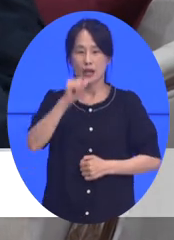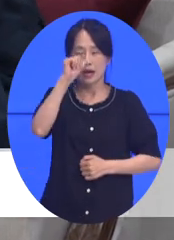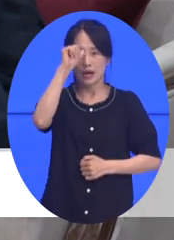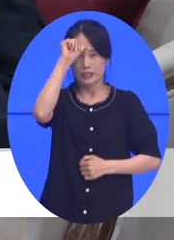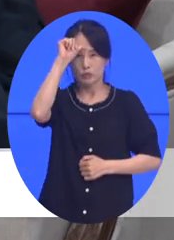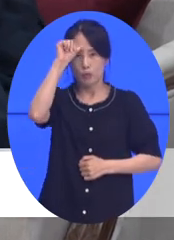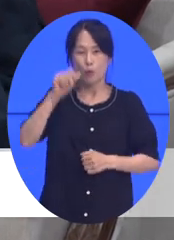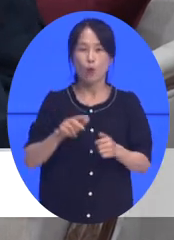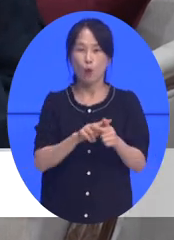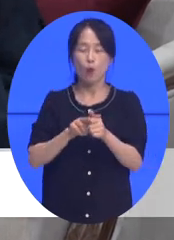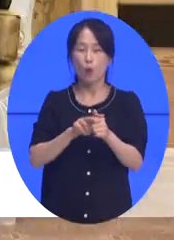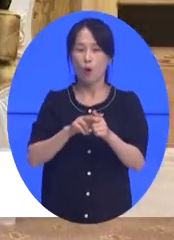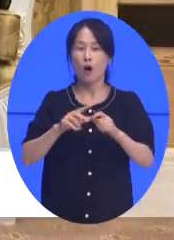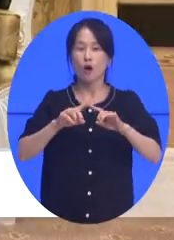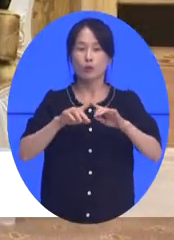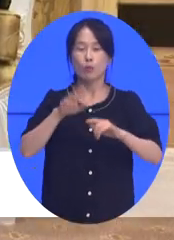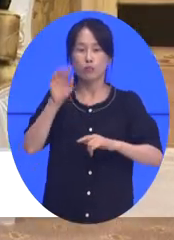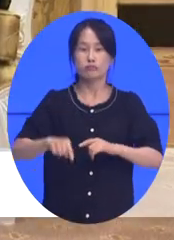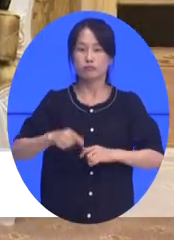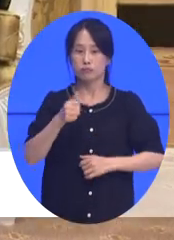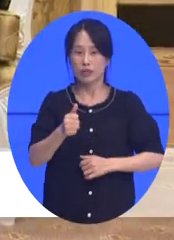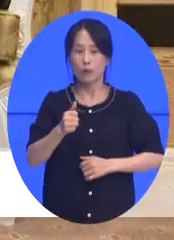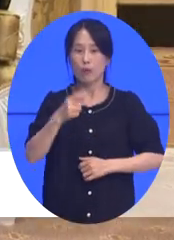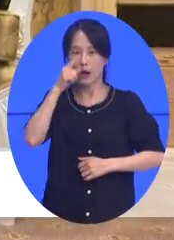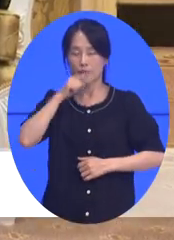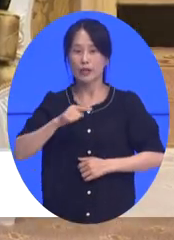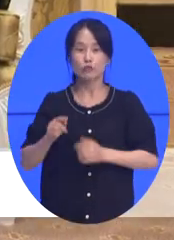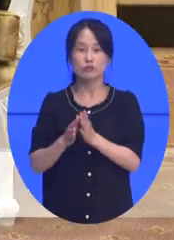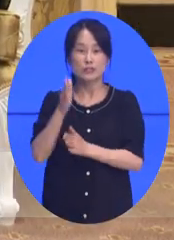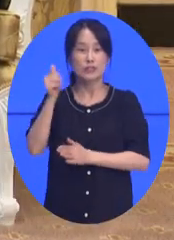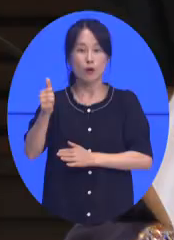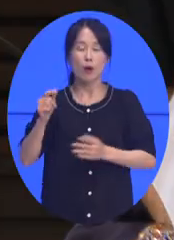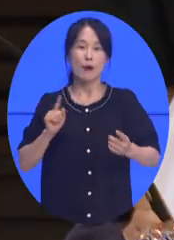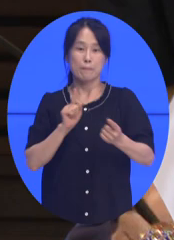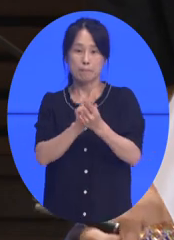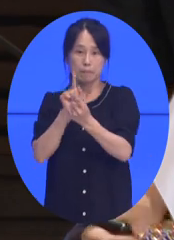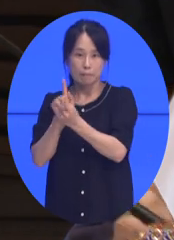인도 전자정보기술부 장관, 태국 방콕 시장과의 만남에서